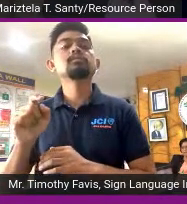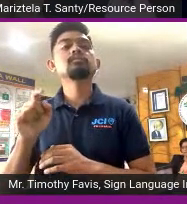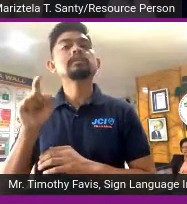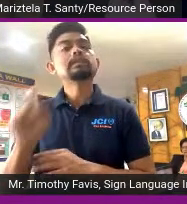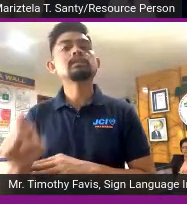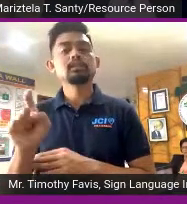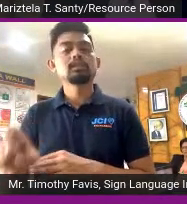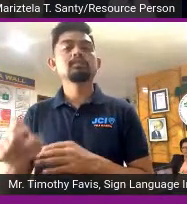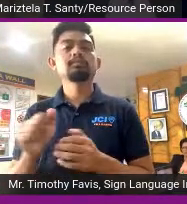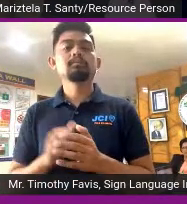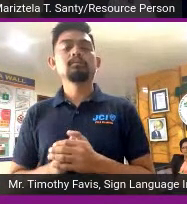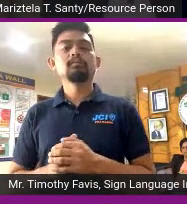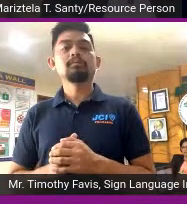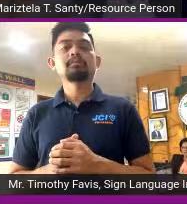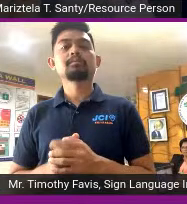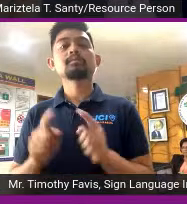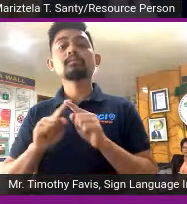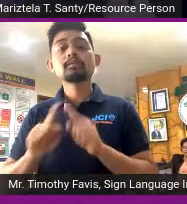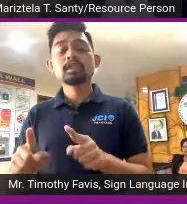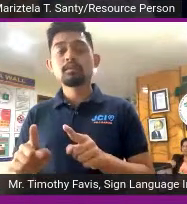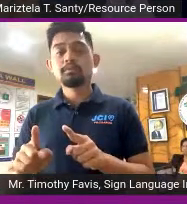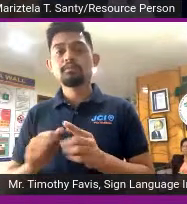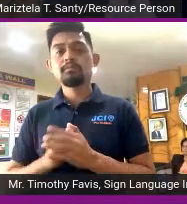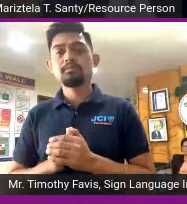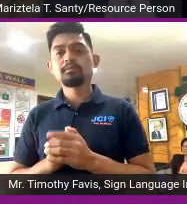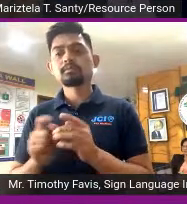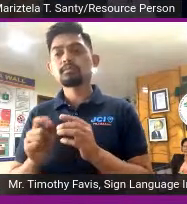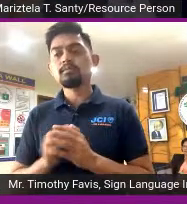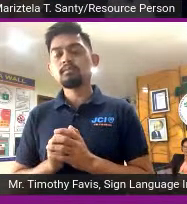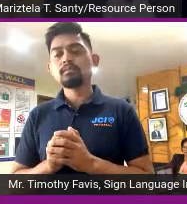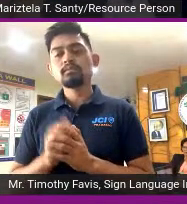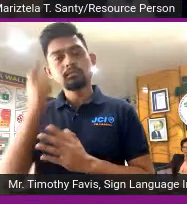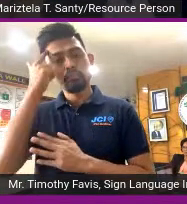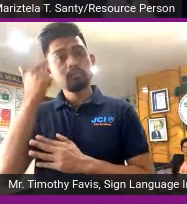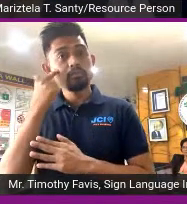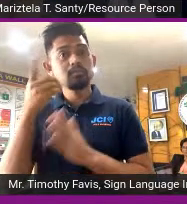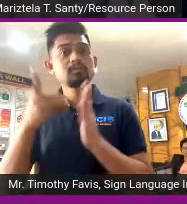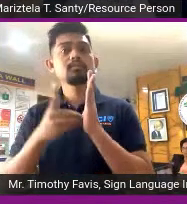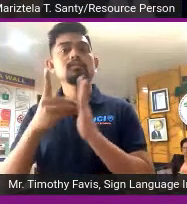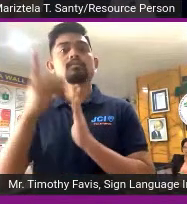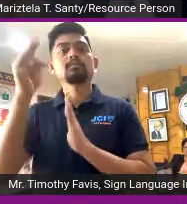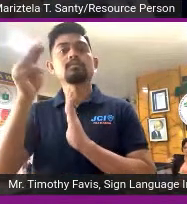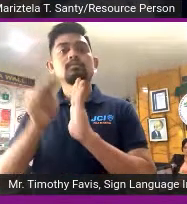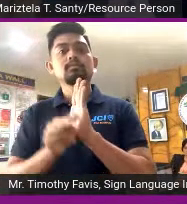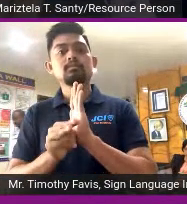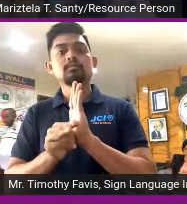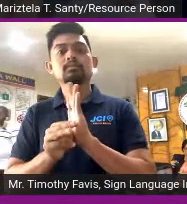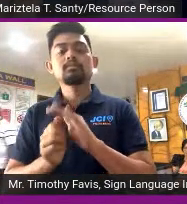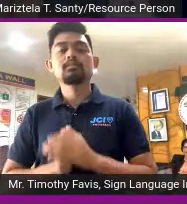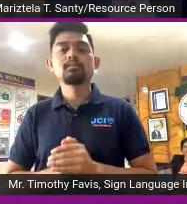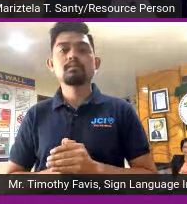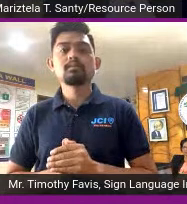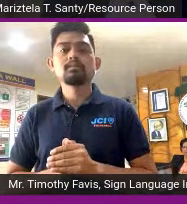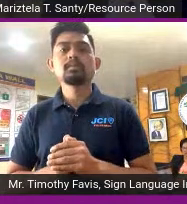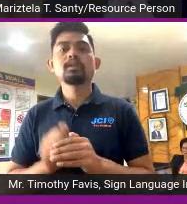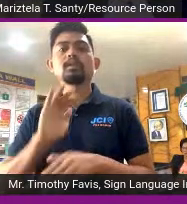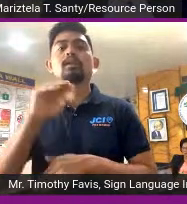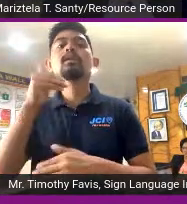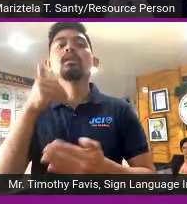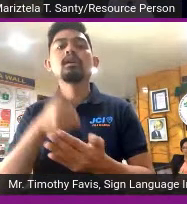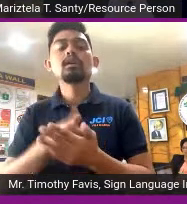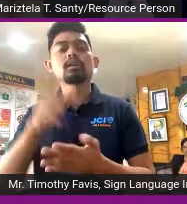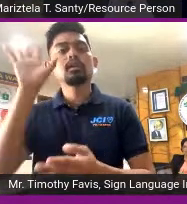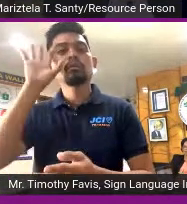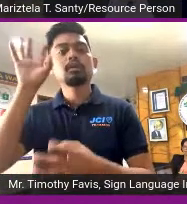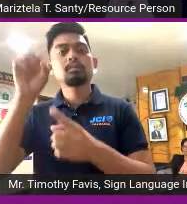ang kanilang ano. But in terms of gender in development, dapat po kung pwede lahat nila ito